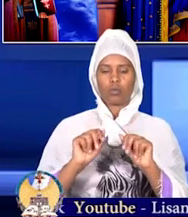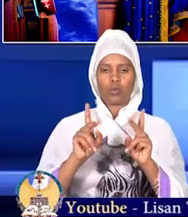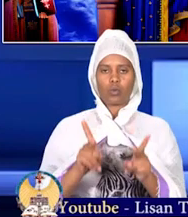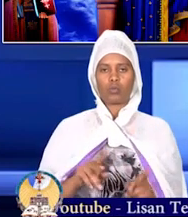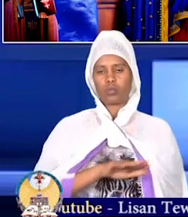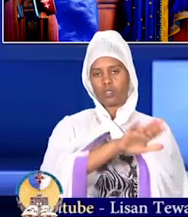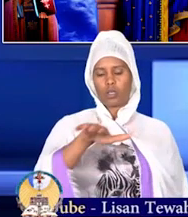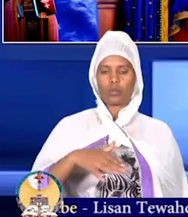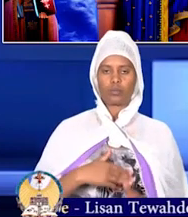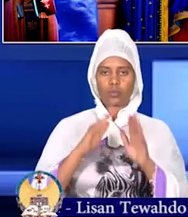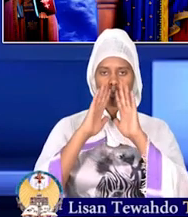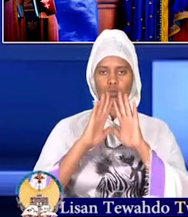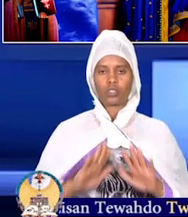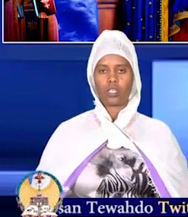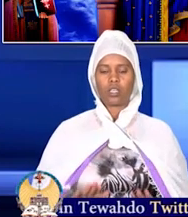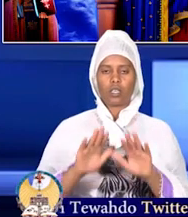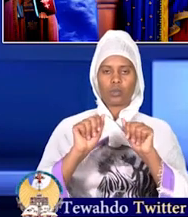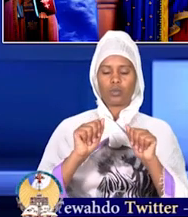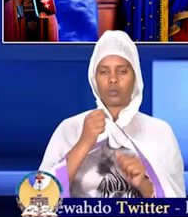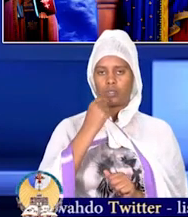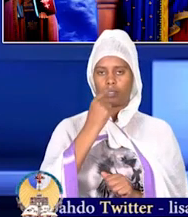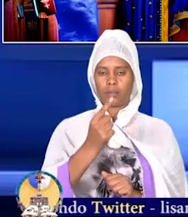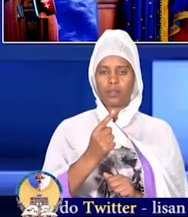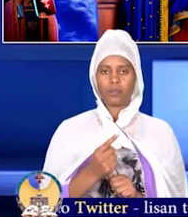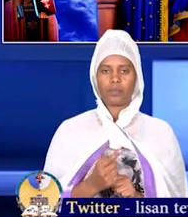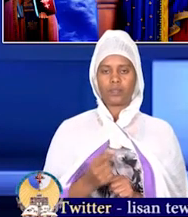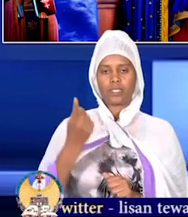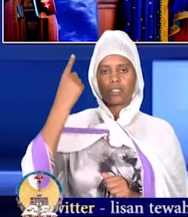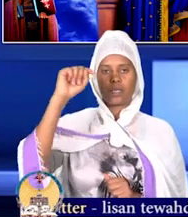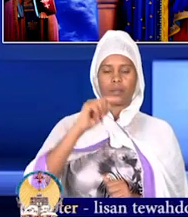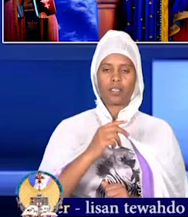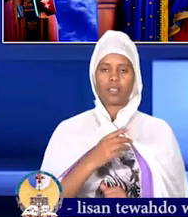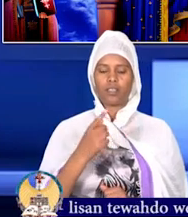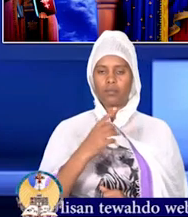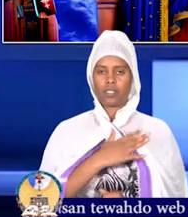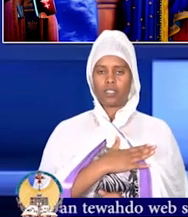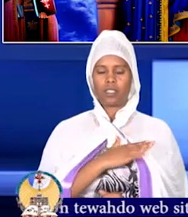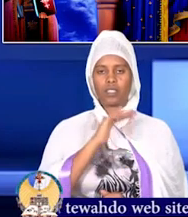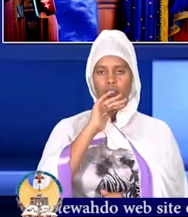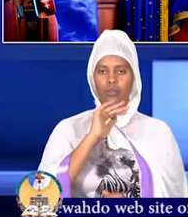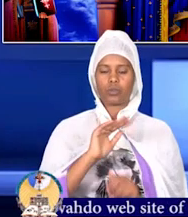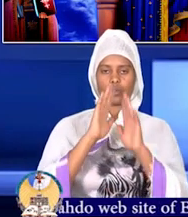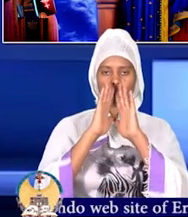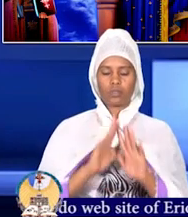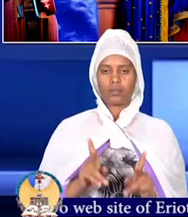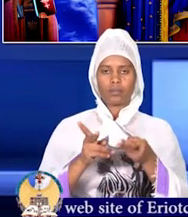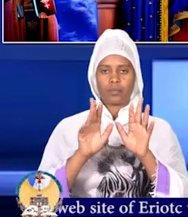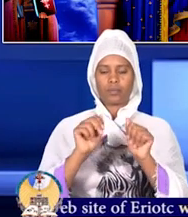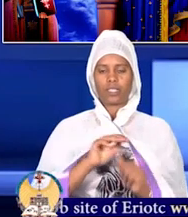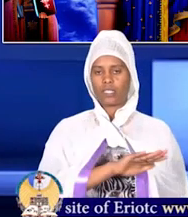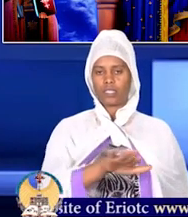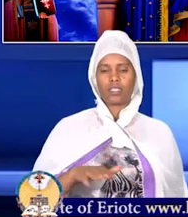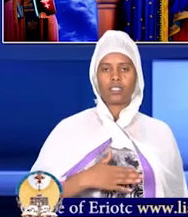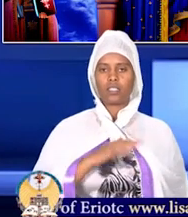እየ እሞ ንስኻትኩም ከዓ ቅዱሳን ኩኑ ይብል። እግዚአብሔር ኣምላኽና ቅዱስ ከም